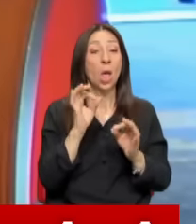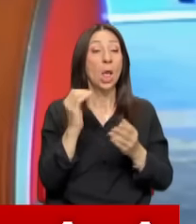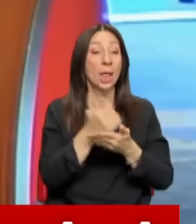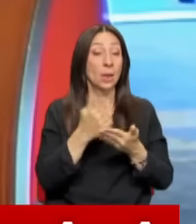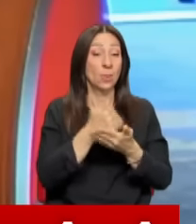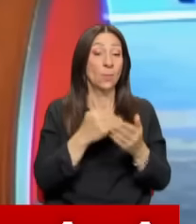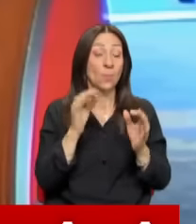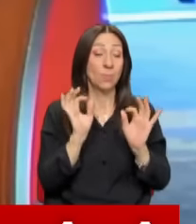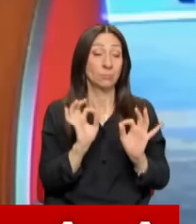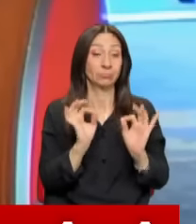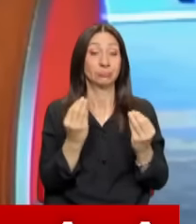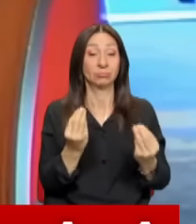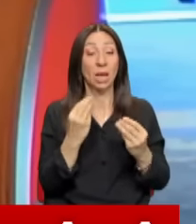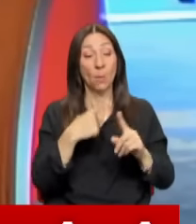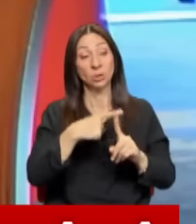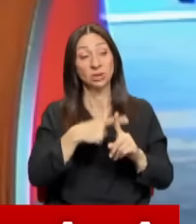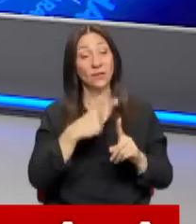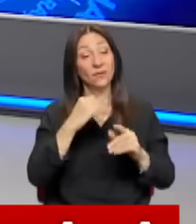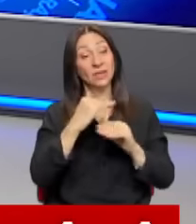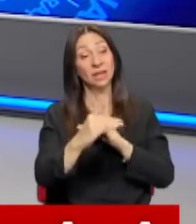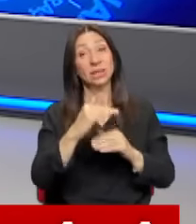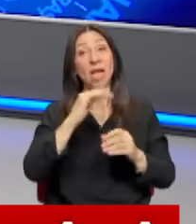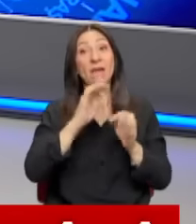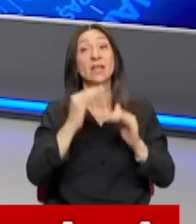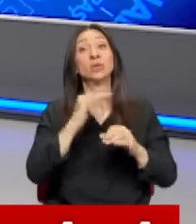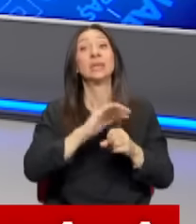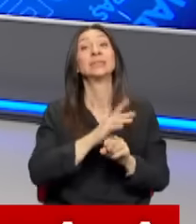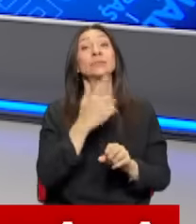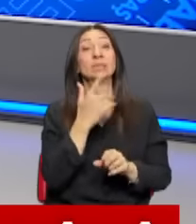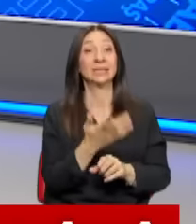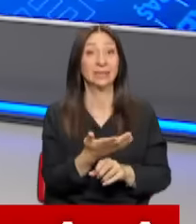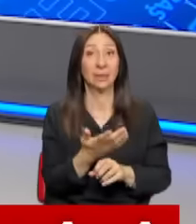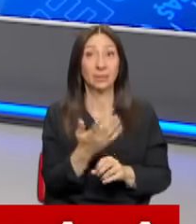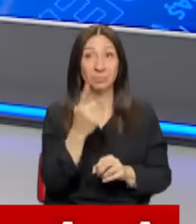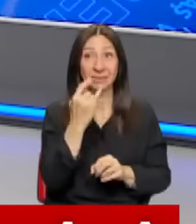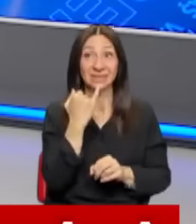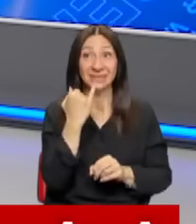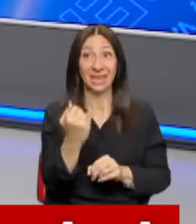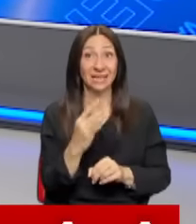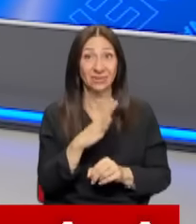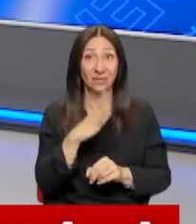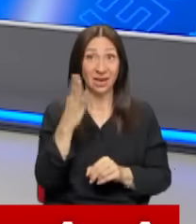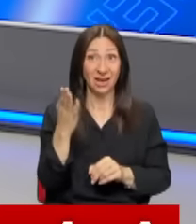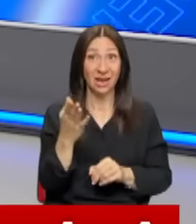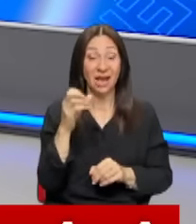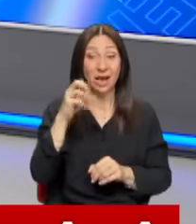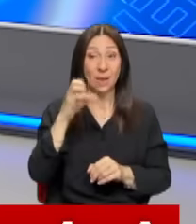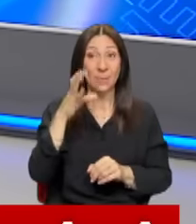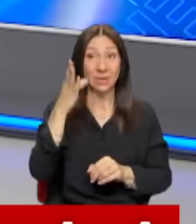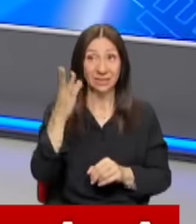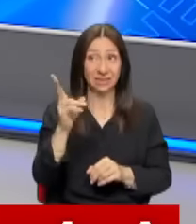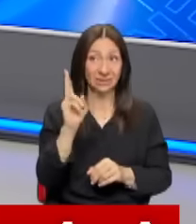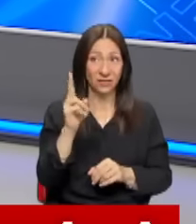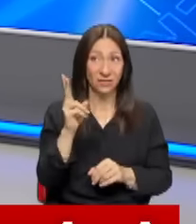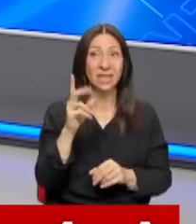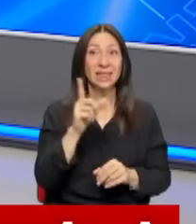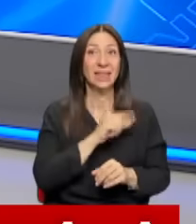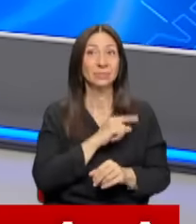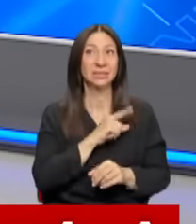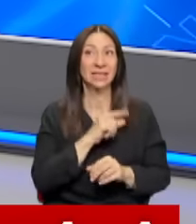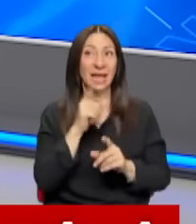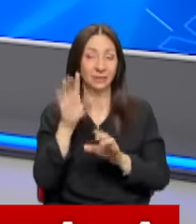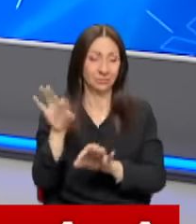gelmeye başladı. Vatandaşı enflasyona ezdirmeyeceğiz dedi. Bakın bir ziyaret gerçekleşiyor. AK Parti tarafı